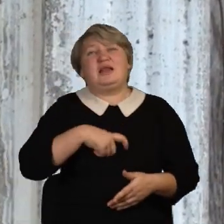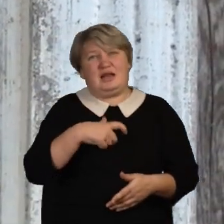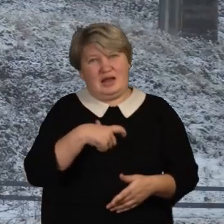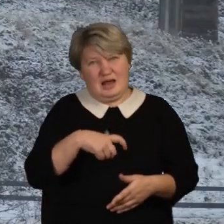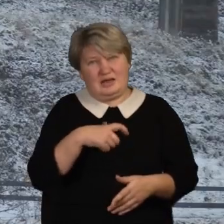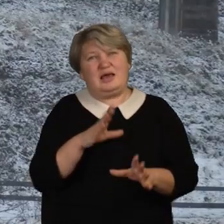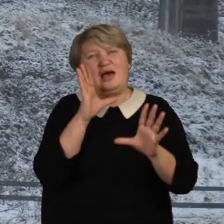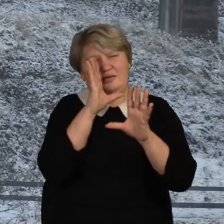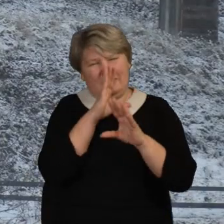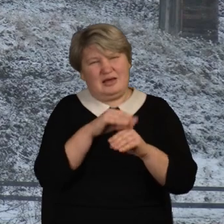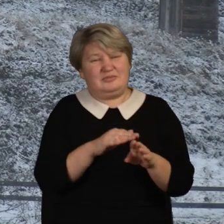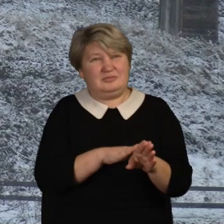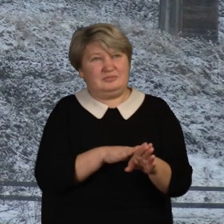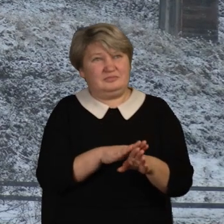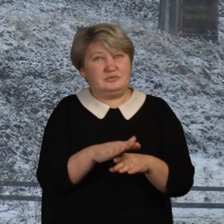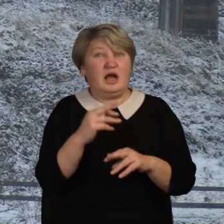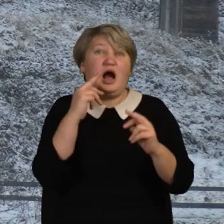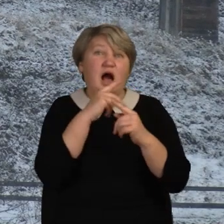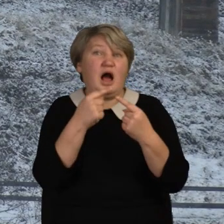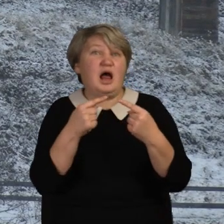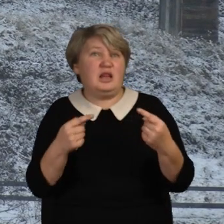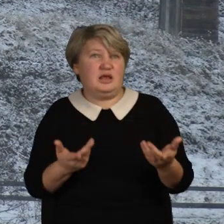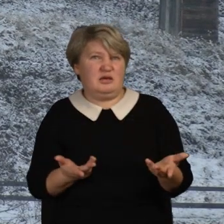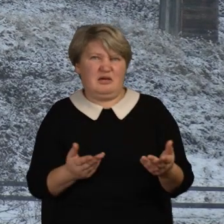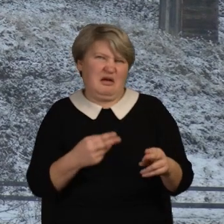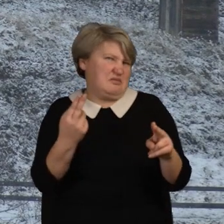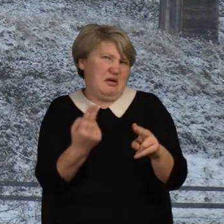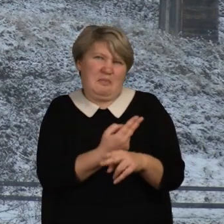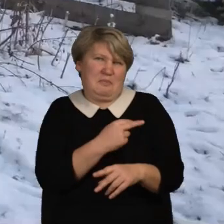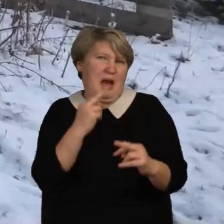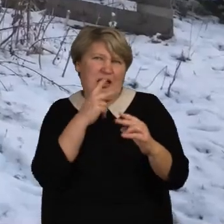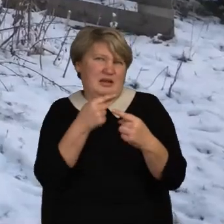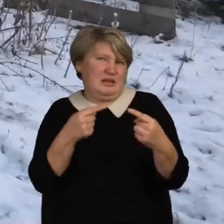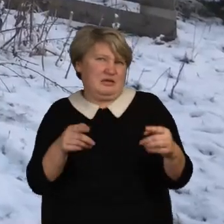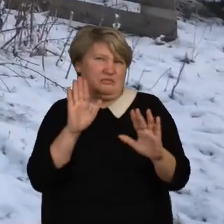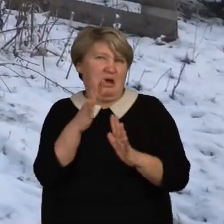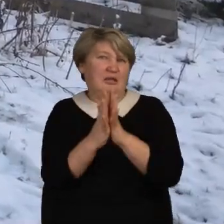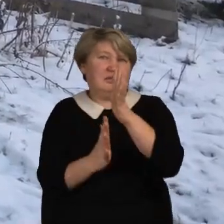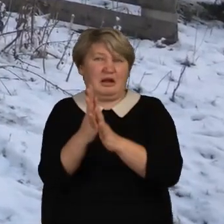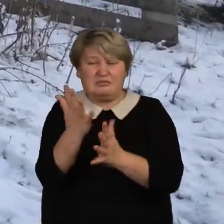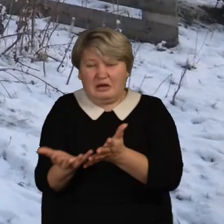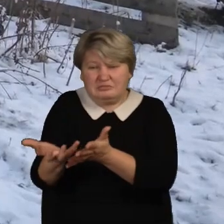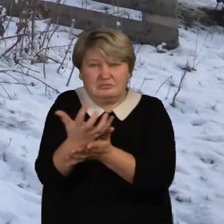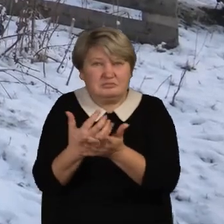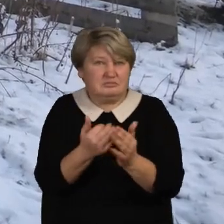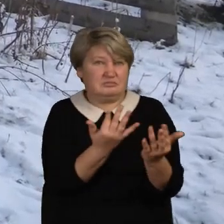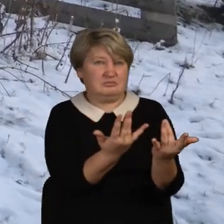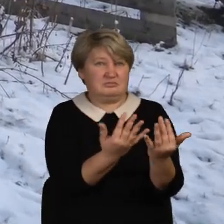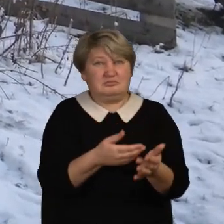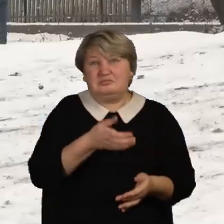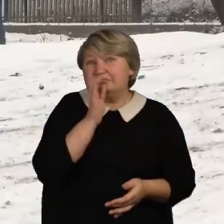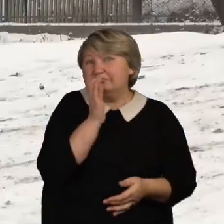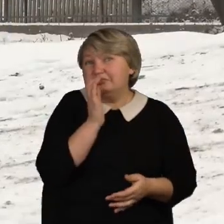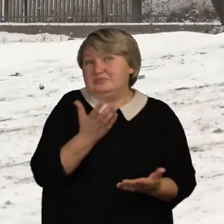можу дати. А лікарства, якісь ліки? А я без ліків жую, траві на літо на полю, та й то мені буде. Я взагалі,